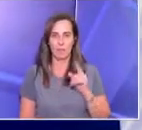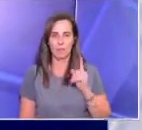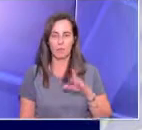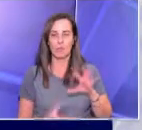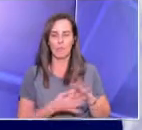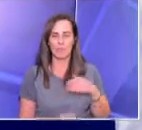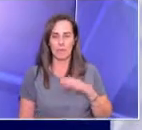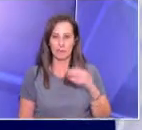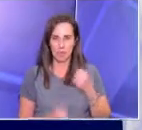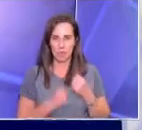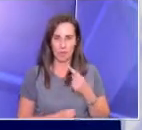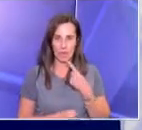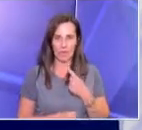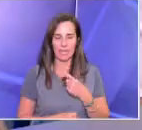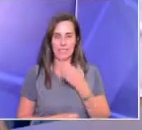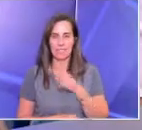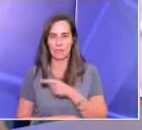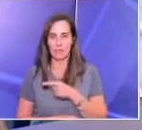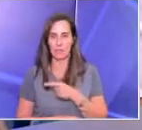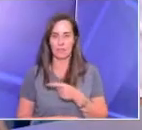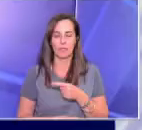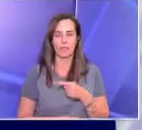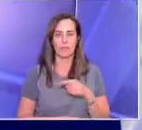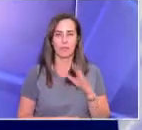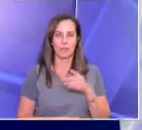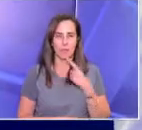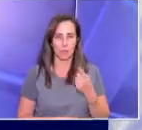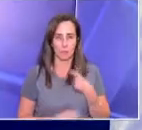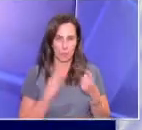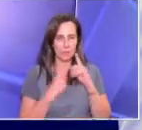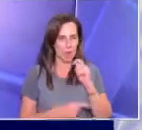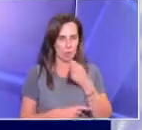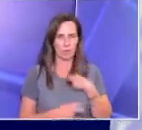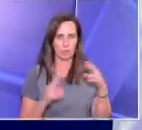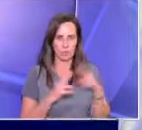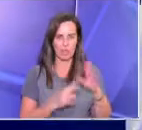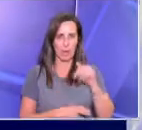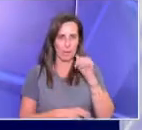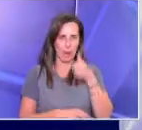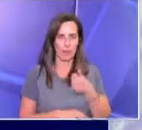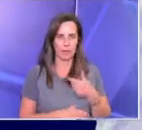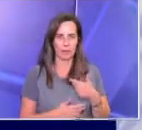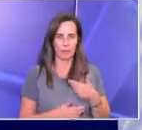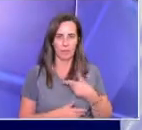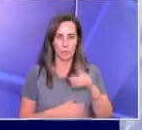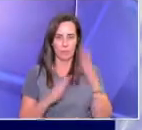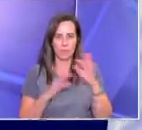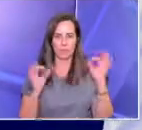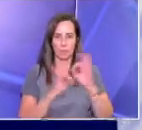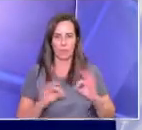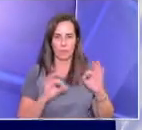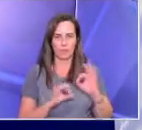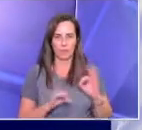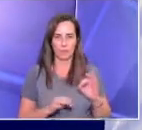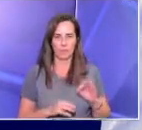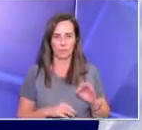להיות איתי, כלומר, גם יהיה לו קשה לומר זינגר. אתה יודע אם הוא איתך. לא, לא, אנחנו מדברים, זה לא סוד, אנחנו מדברים, אנחנו ניפגש גם מחר, אנחנו לא מסתירים שום דבר, כמו